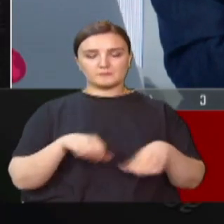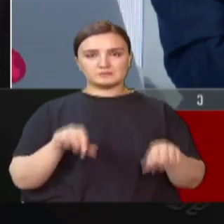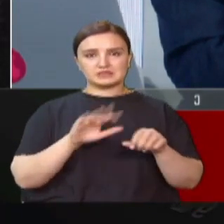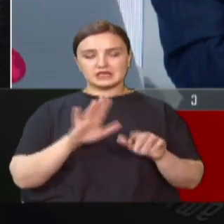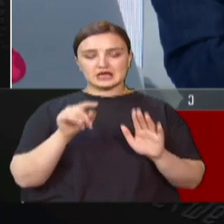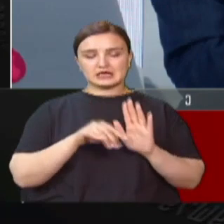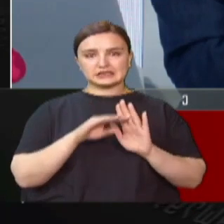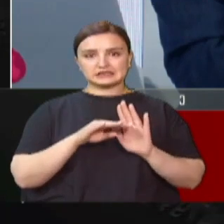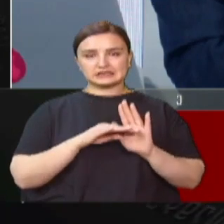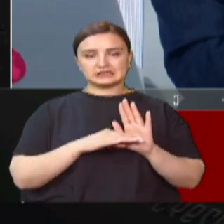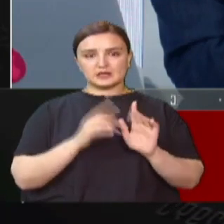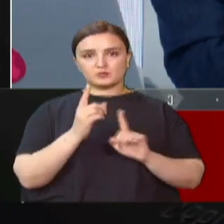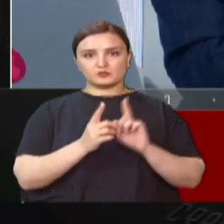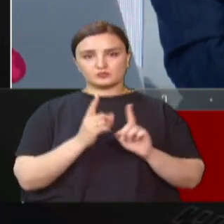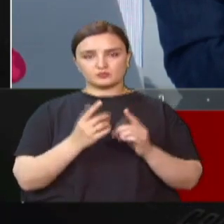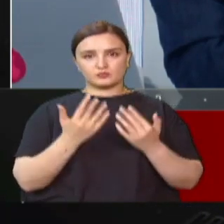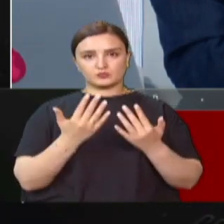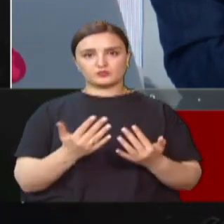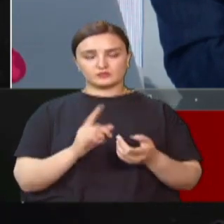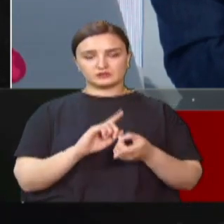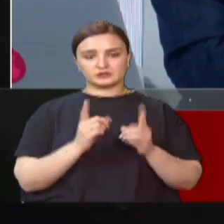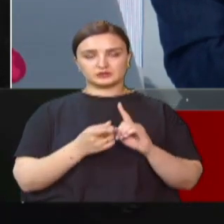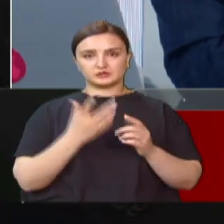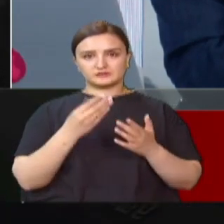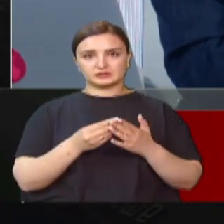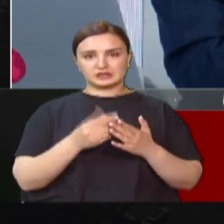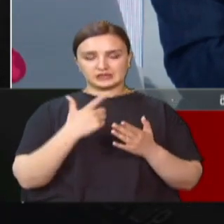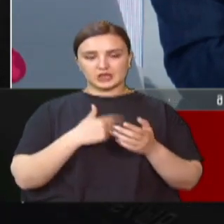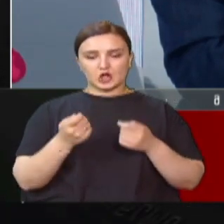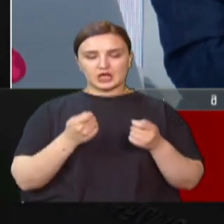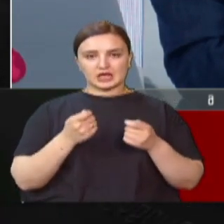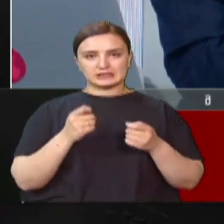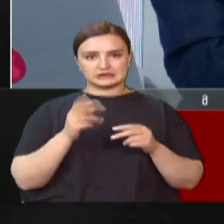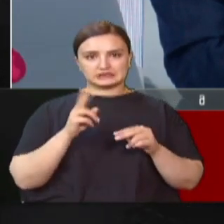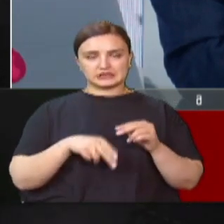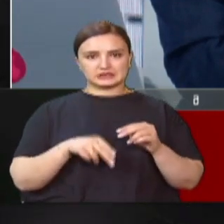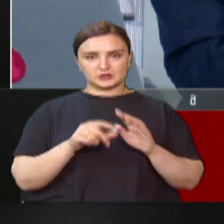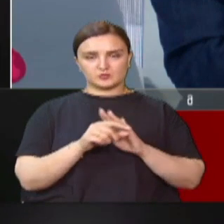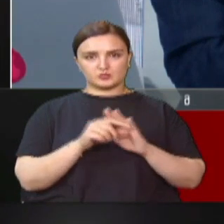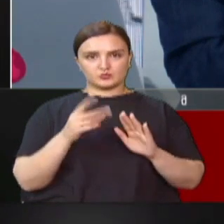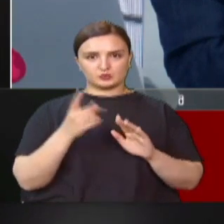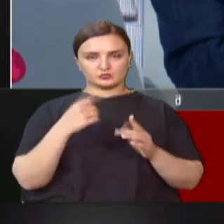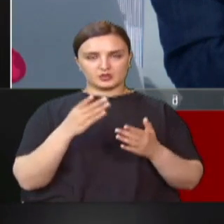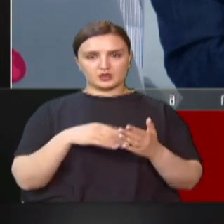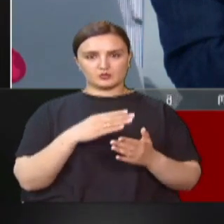სისტემური მიმართულებით სულ ამოკითხოს, არამედ საერთოდ გაიწვიოს დეოლიგარქიზაციის პუნქტი რეკომენდაციებიდან?